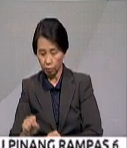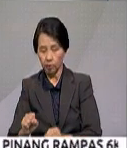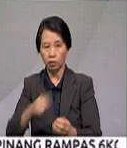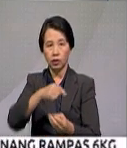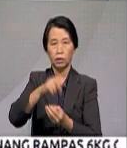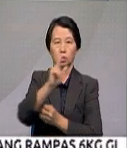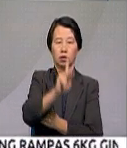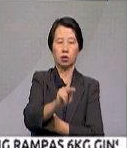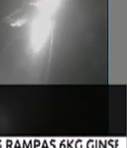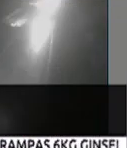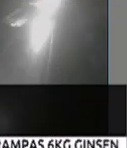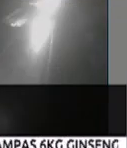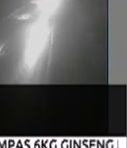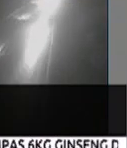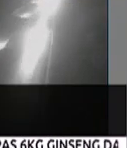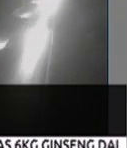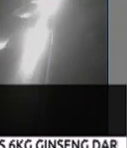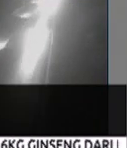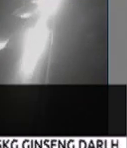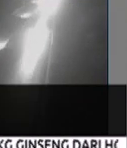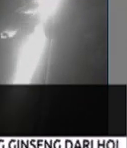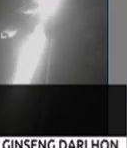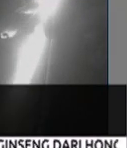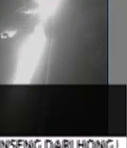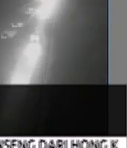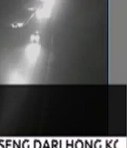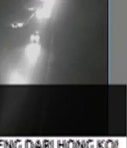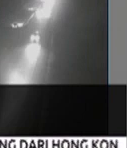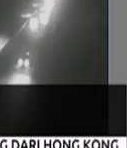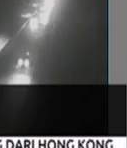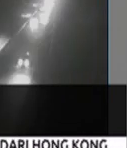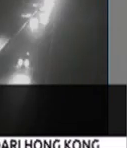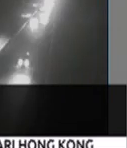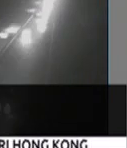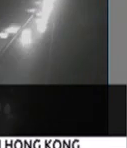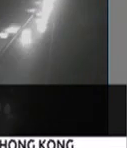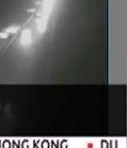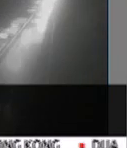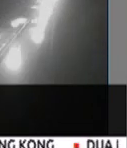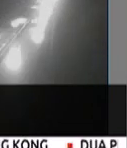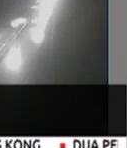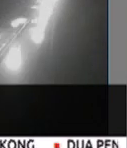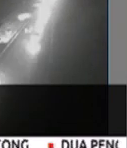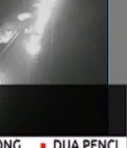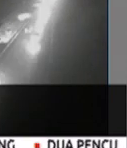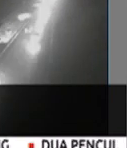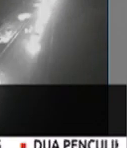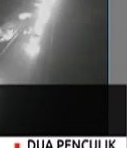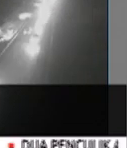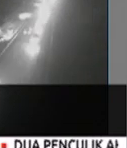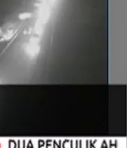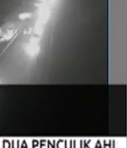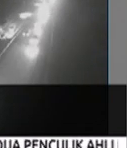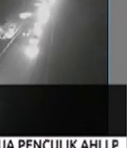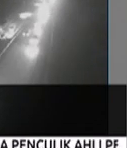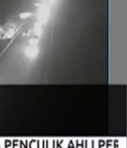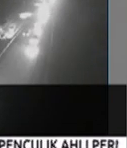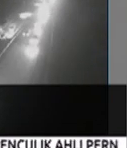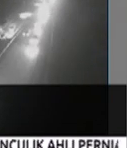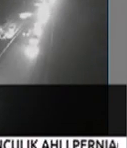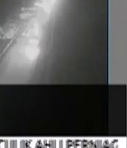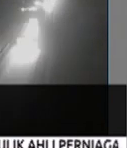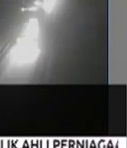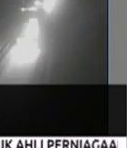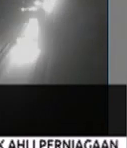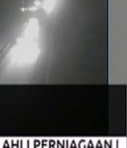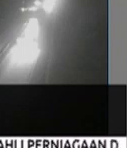sekitar Kulai, kilometer 26.0, trafik kelihatan agak sibuk dan bertali arus menuju ke selatan dari Kulai ke